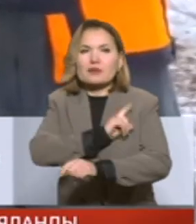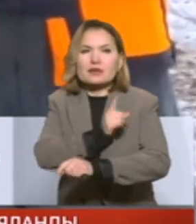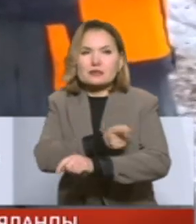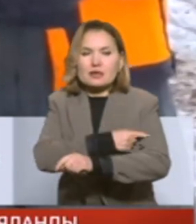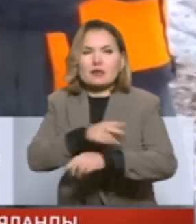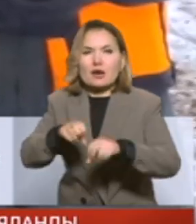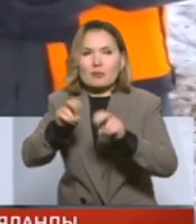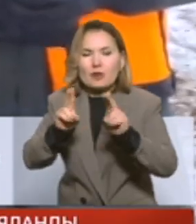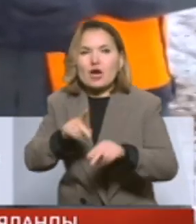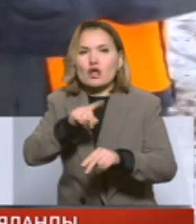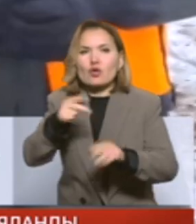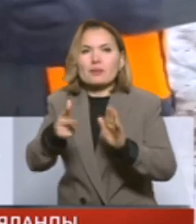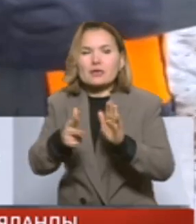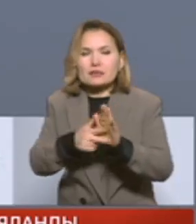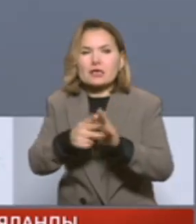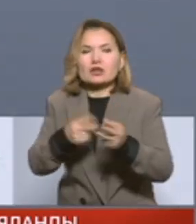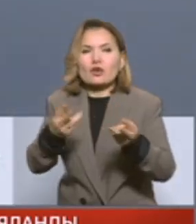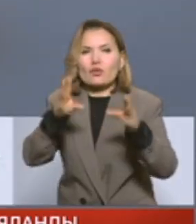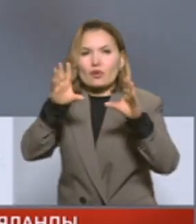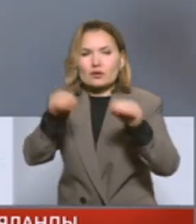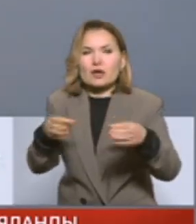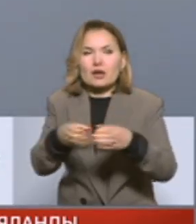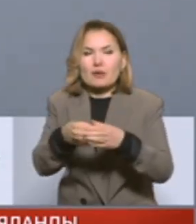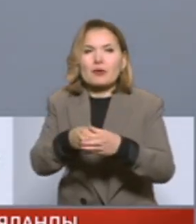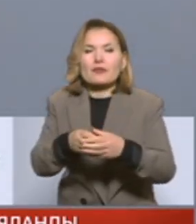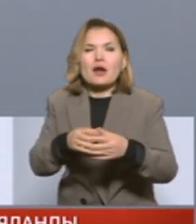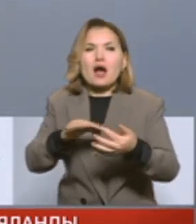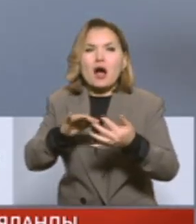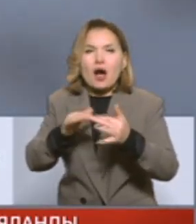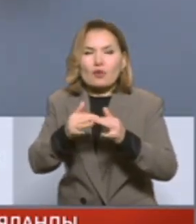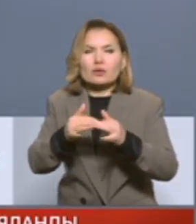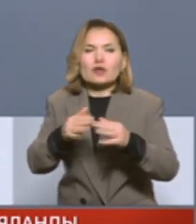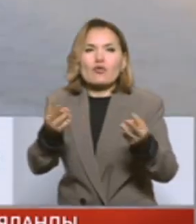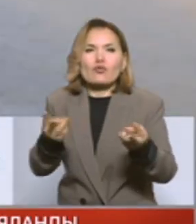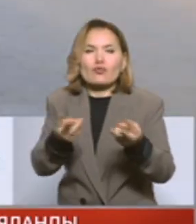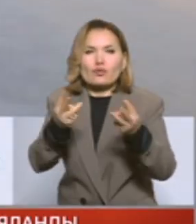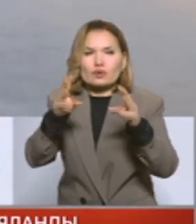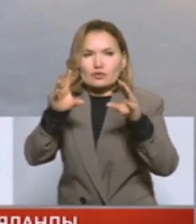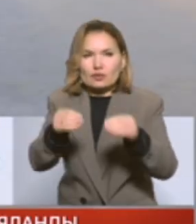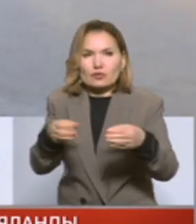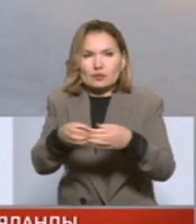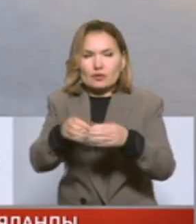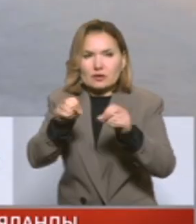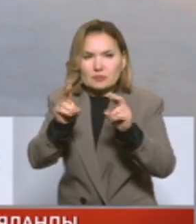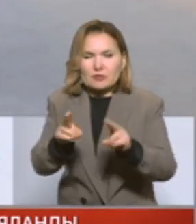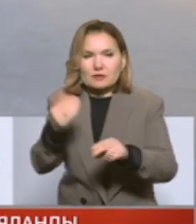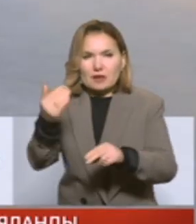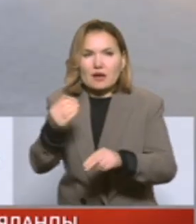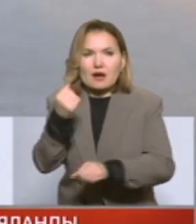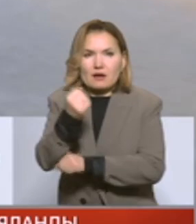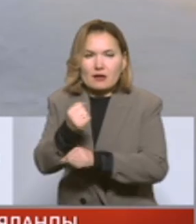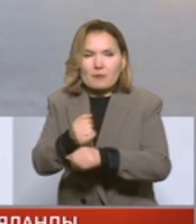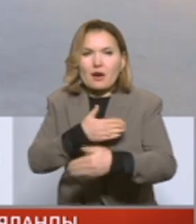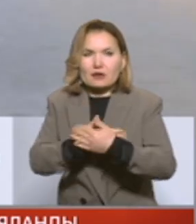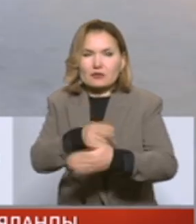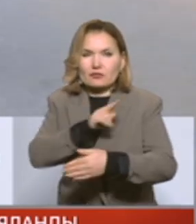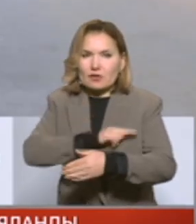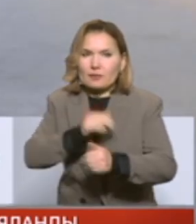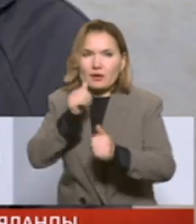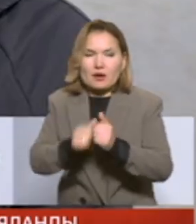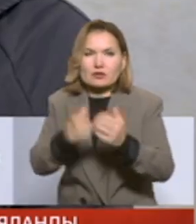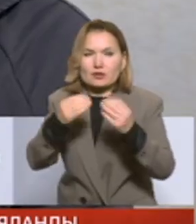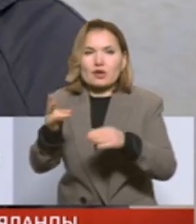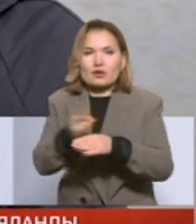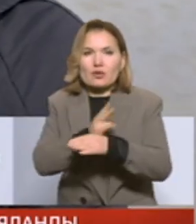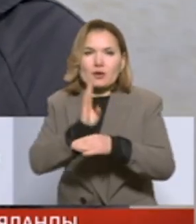қалалық нөмірі 8-ші өрт сөндіру бөлімі мен ауылдағы өрт сөндіру бекетінің мамандары. Мұнда енді су деңгейі түсті қазір. Сол